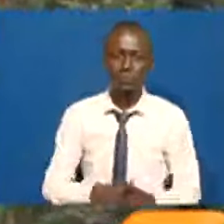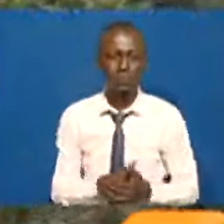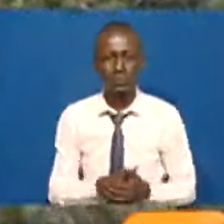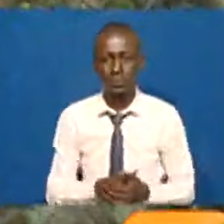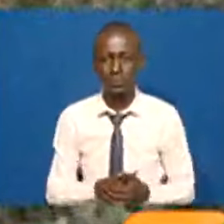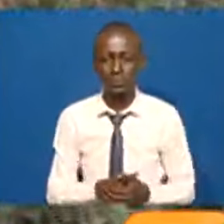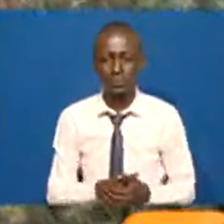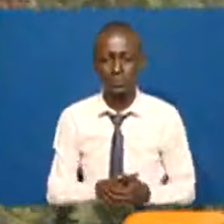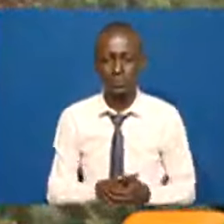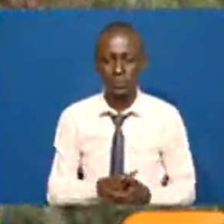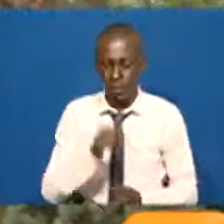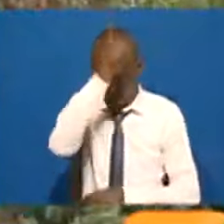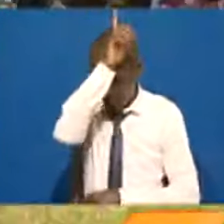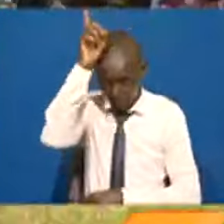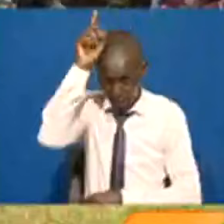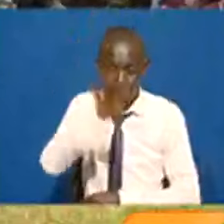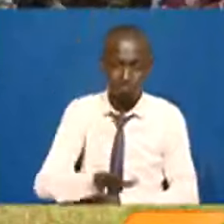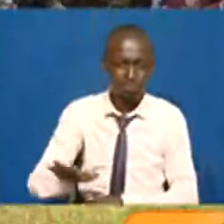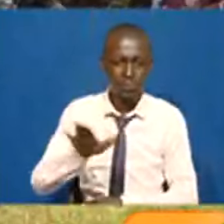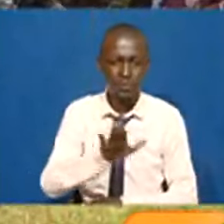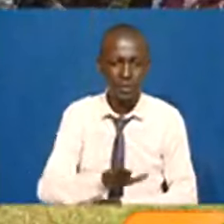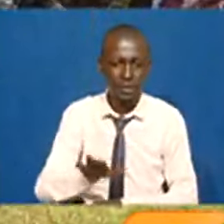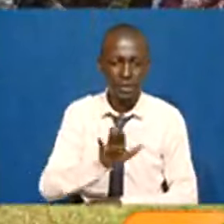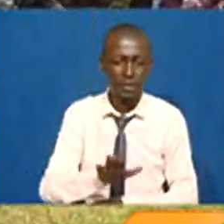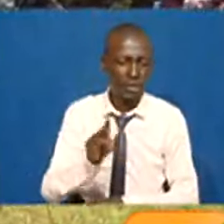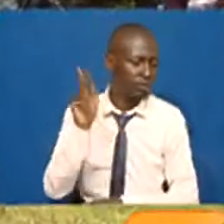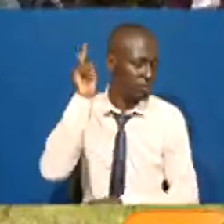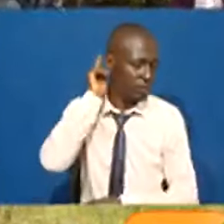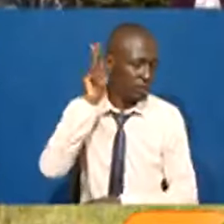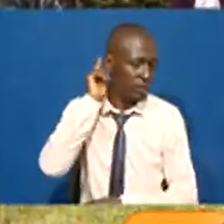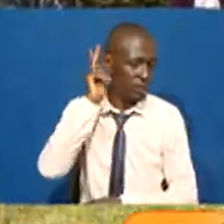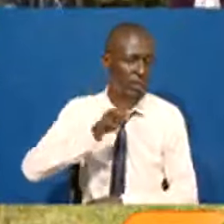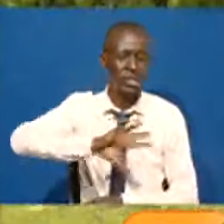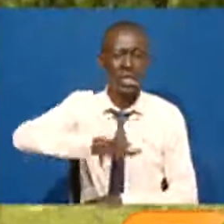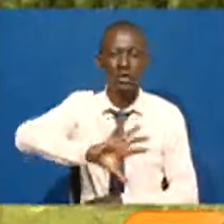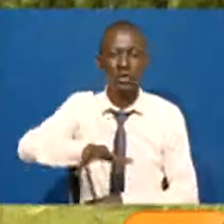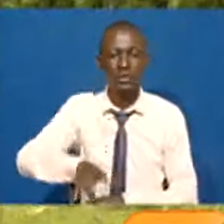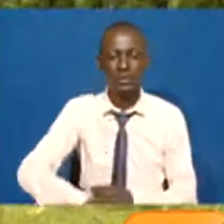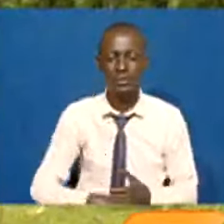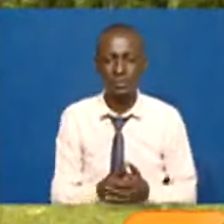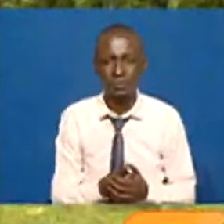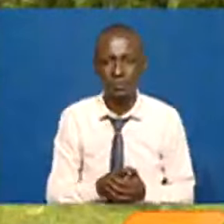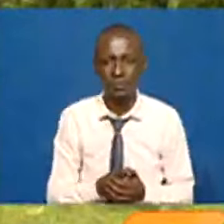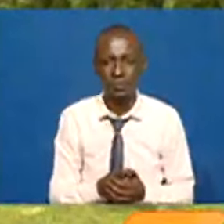Katika kijiji cha Kirungu, maeneo ya Nyaribari Chache, kaunti ya Kisii,